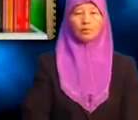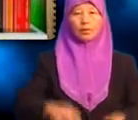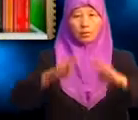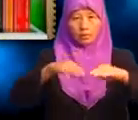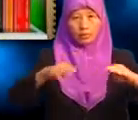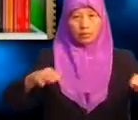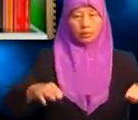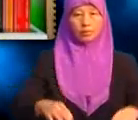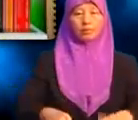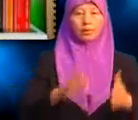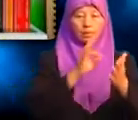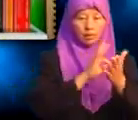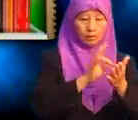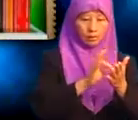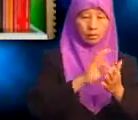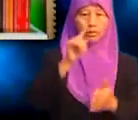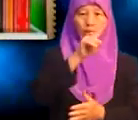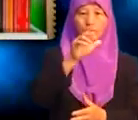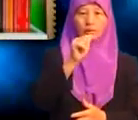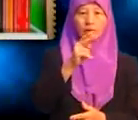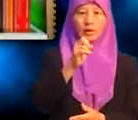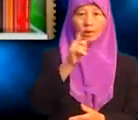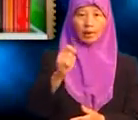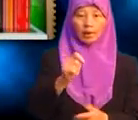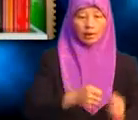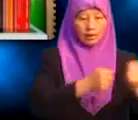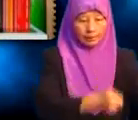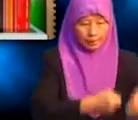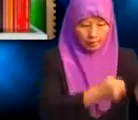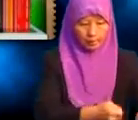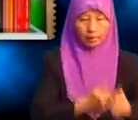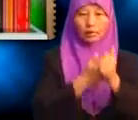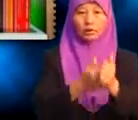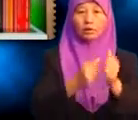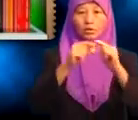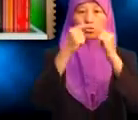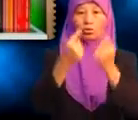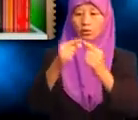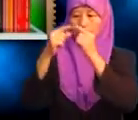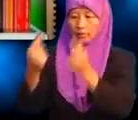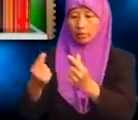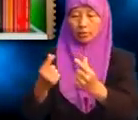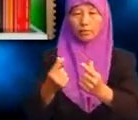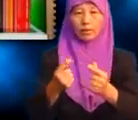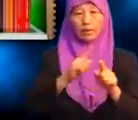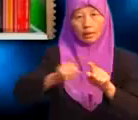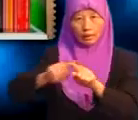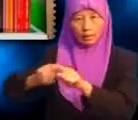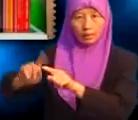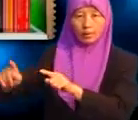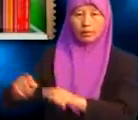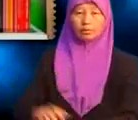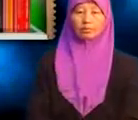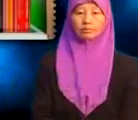Murid-murid, kadar zakat bagi hasil pertanian adalah mengikut kategori tanaman seperti berikut.